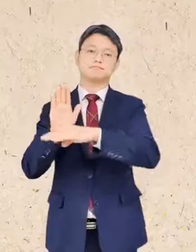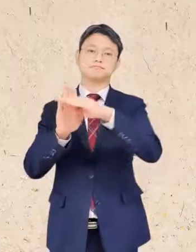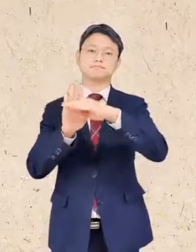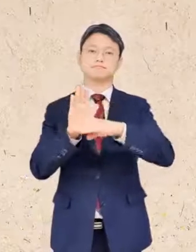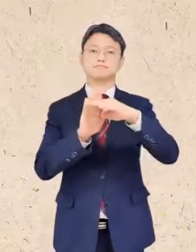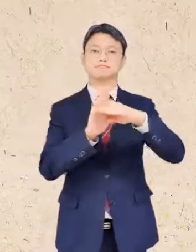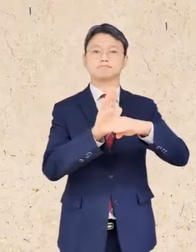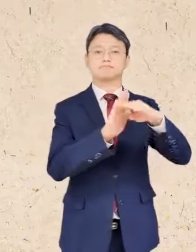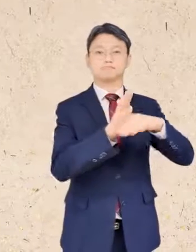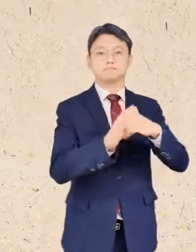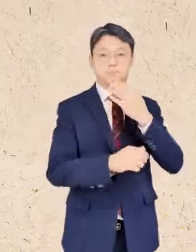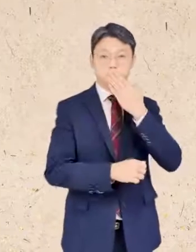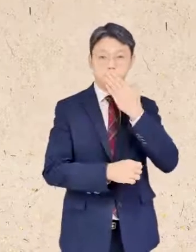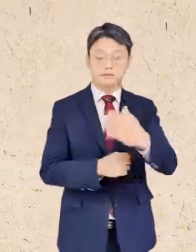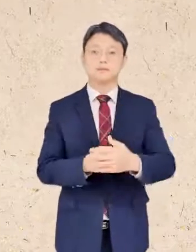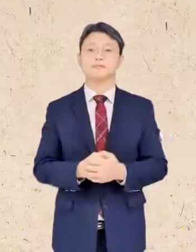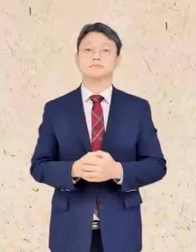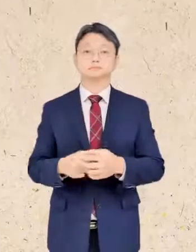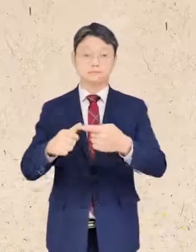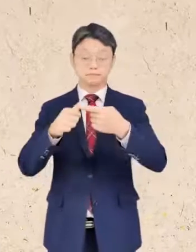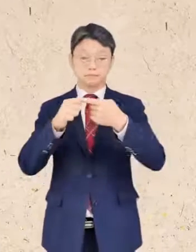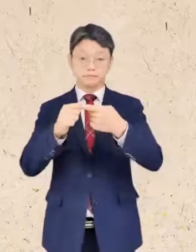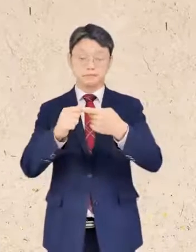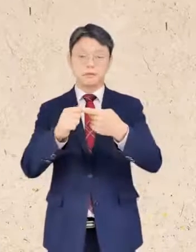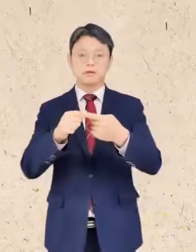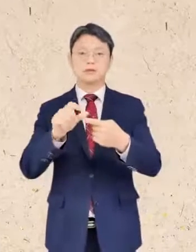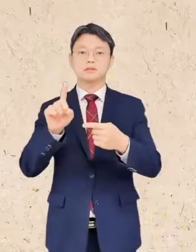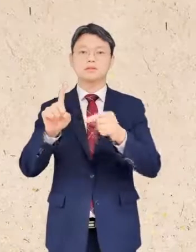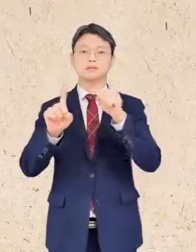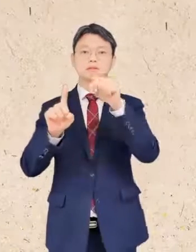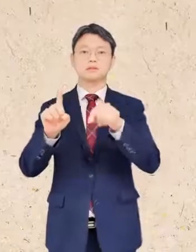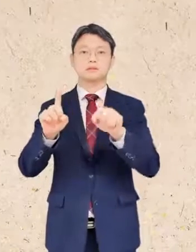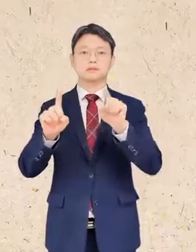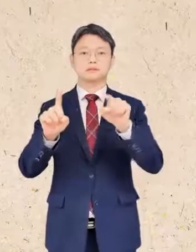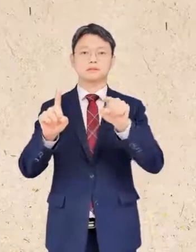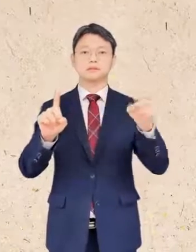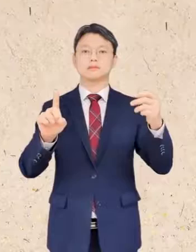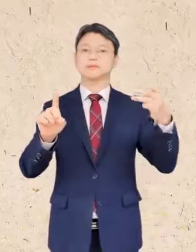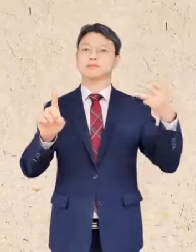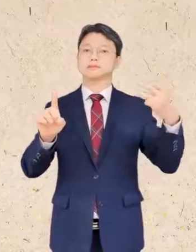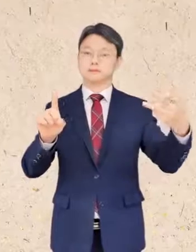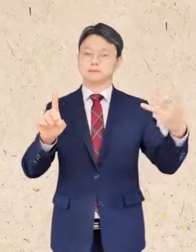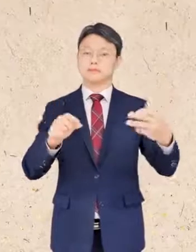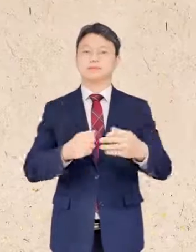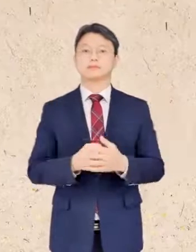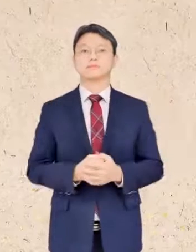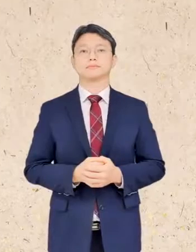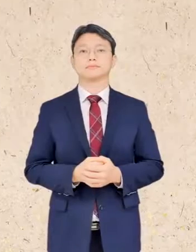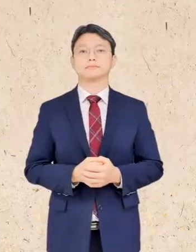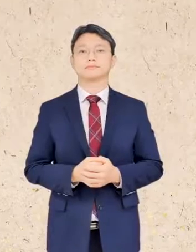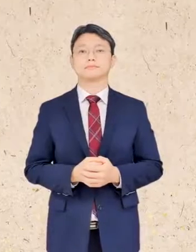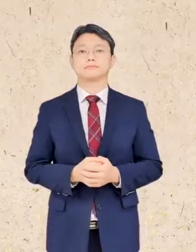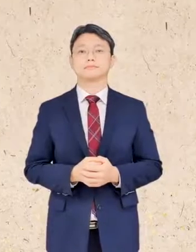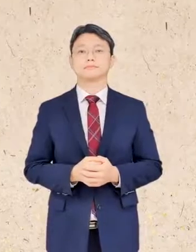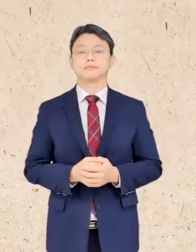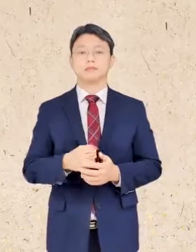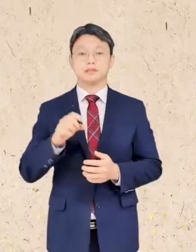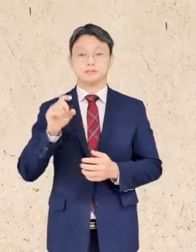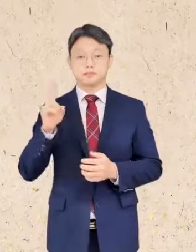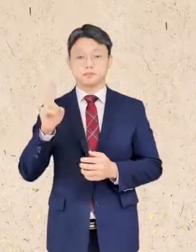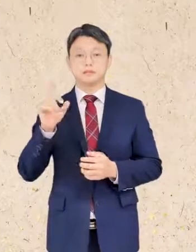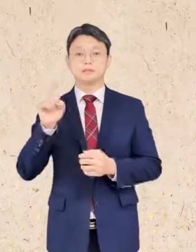5가지의 내용으로 구분할 수 있는데요. 첫 번째, 서론에 해당하는 부분은 1장 1절부터 18절까지입니다.